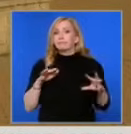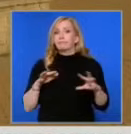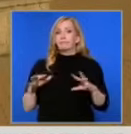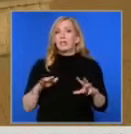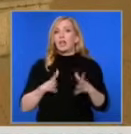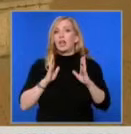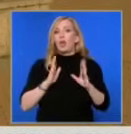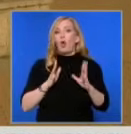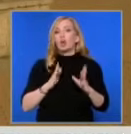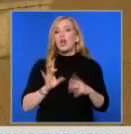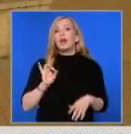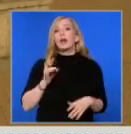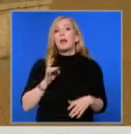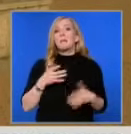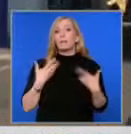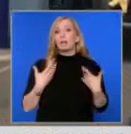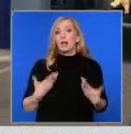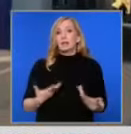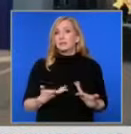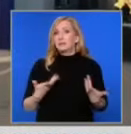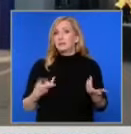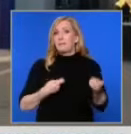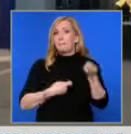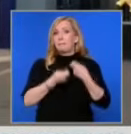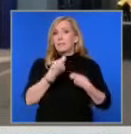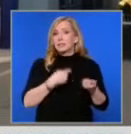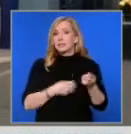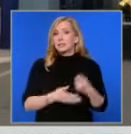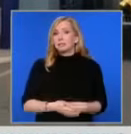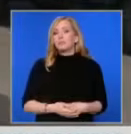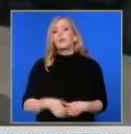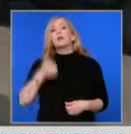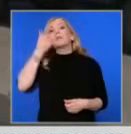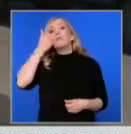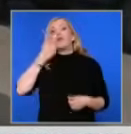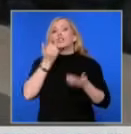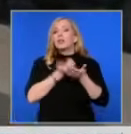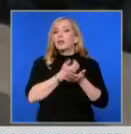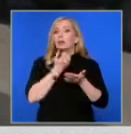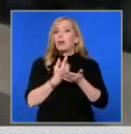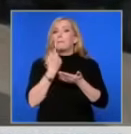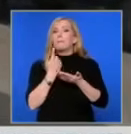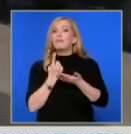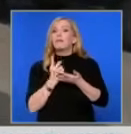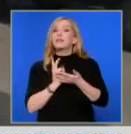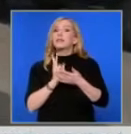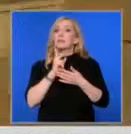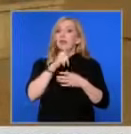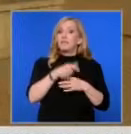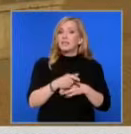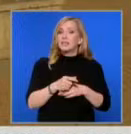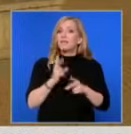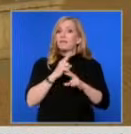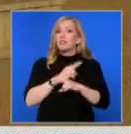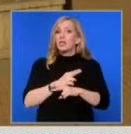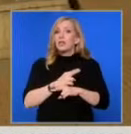сътресение и лоша репутация на българския бизнес. Ползи за икономиката от първата стъпка за влизането в Шенген по вода и въздух няма да има.